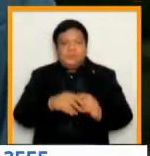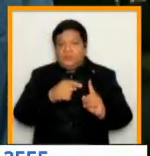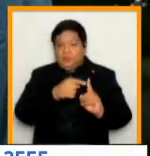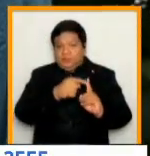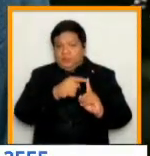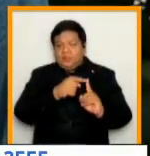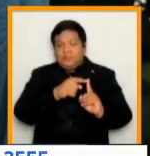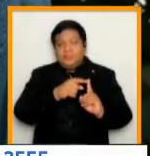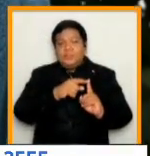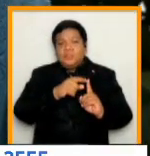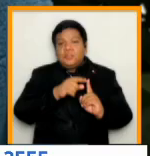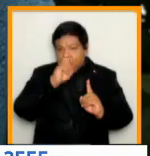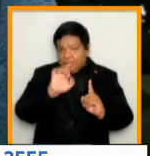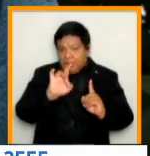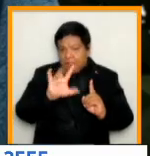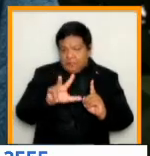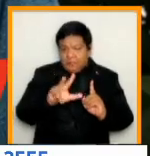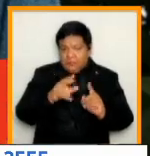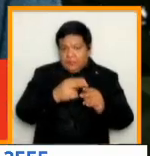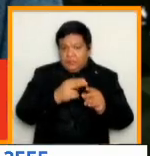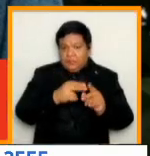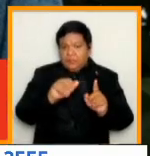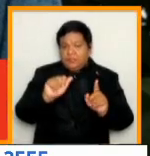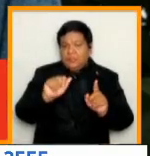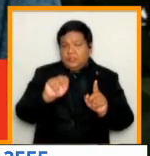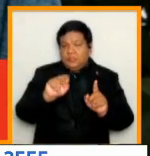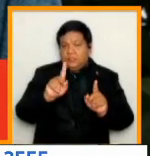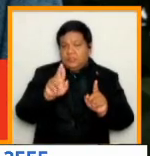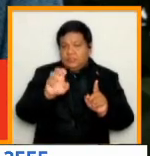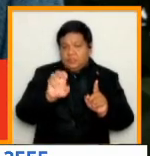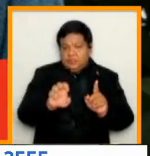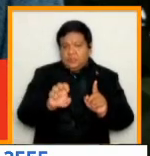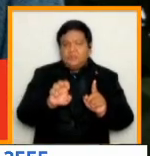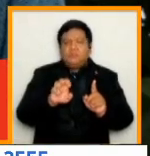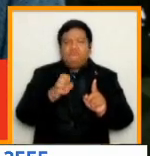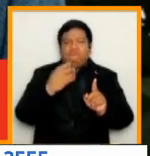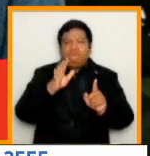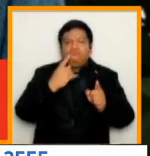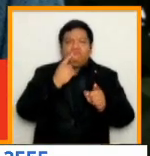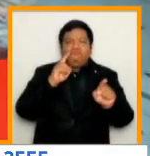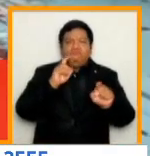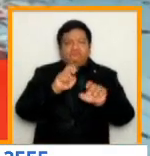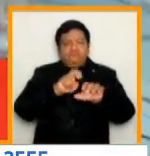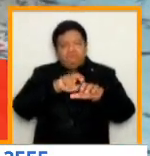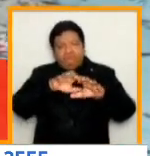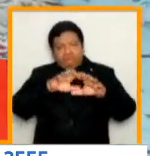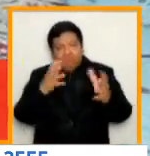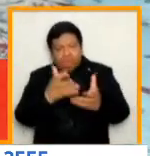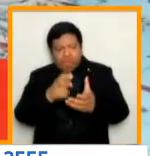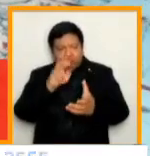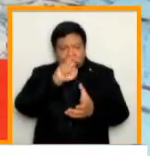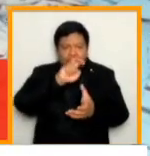Andre Bergiou ang lahat ng existing country sa buong mundo.